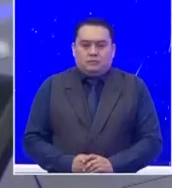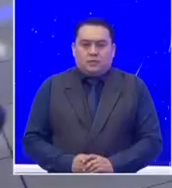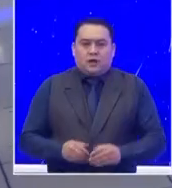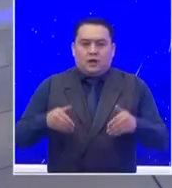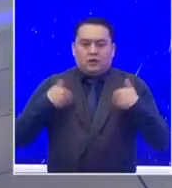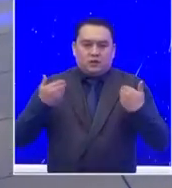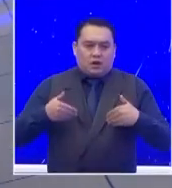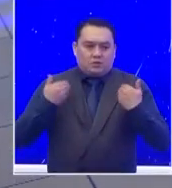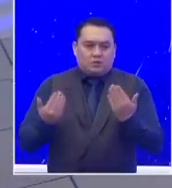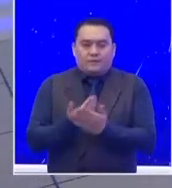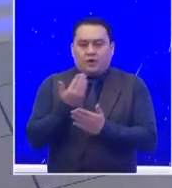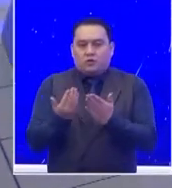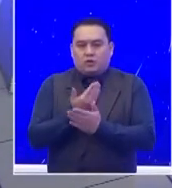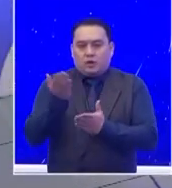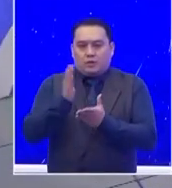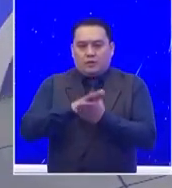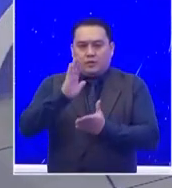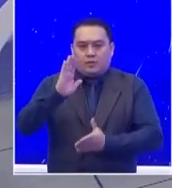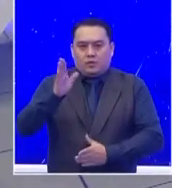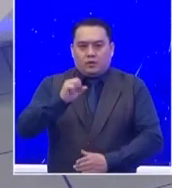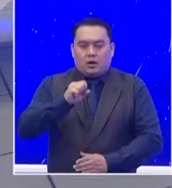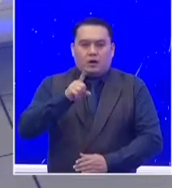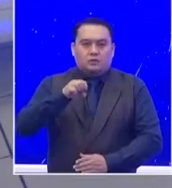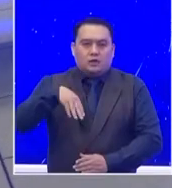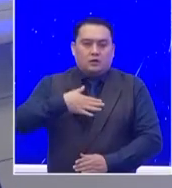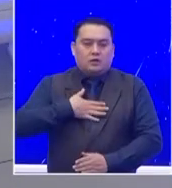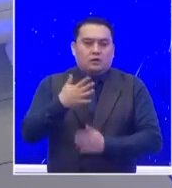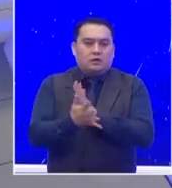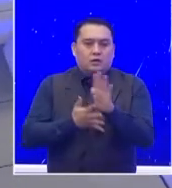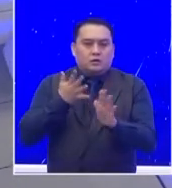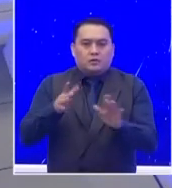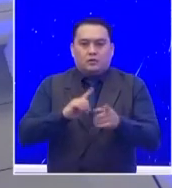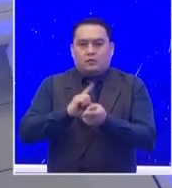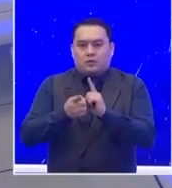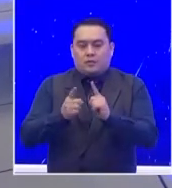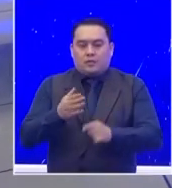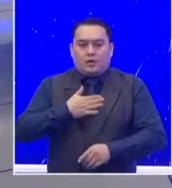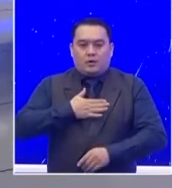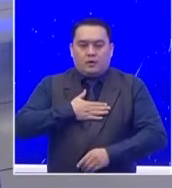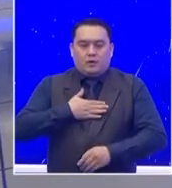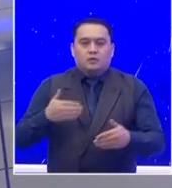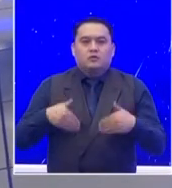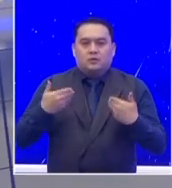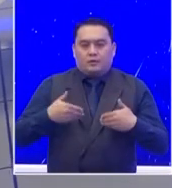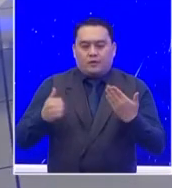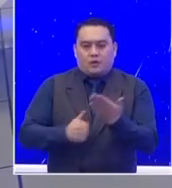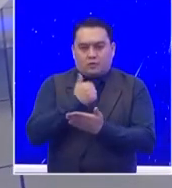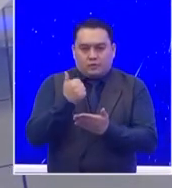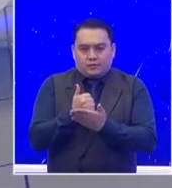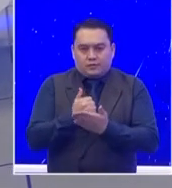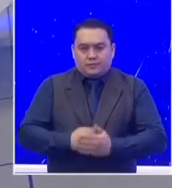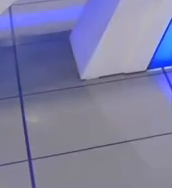Добрый вечер, в эфире телеканала ЖТСУ «Время новостей». С вами Азат Джумаханов, и сурдоперевод обеспечивает Марат Джумабеков. Смотрите